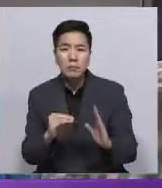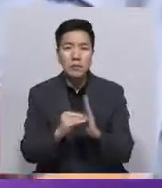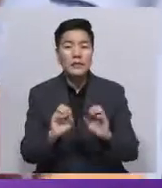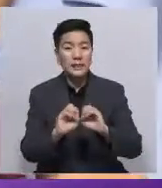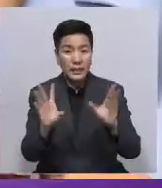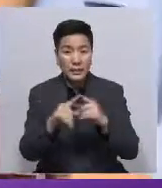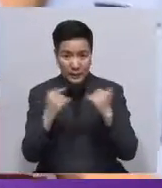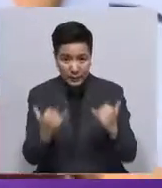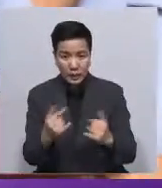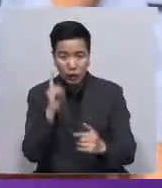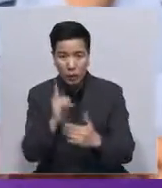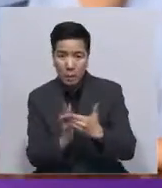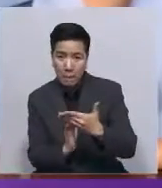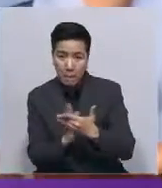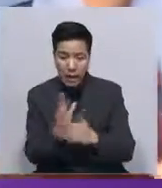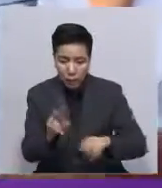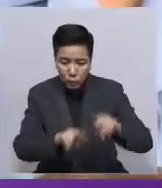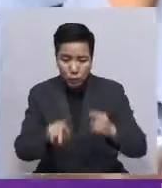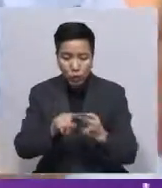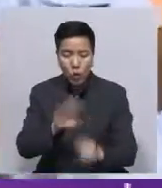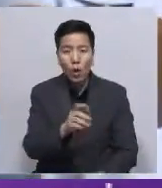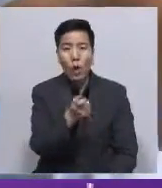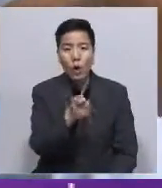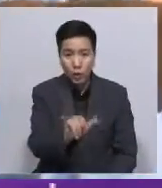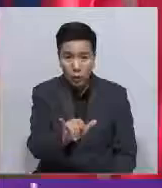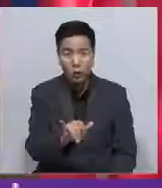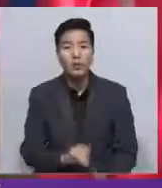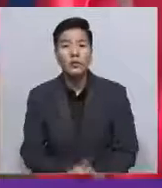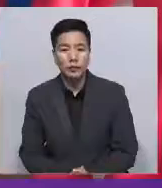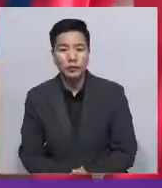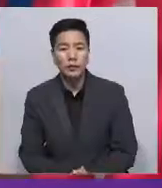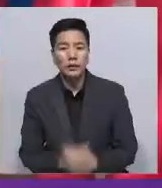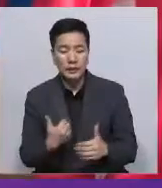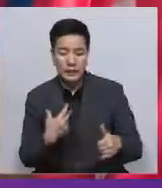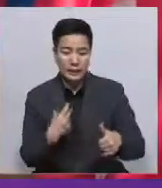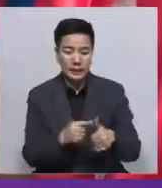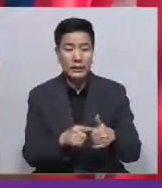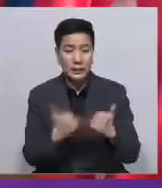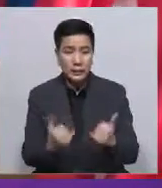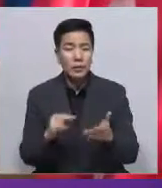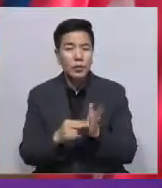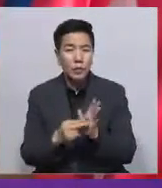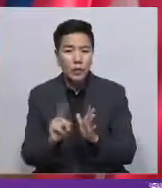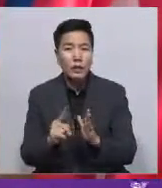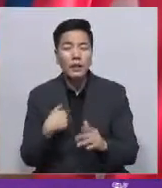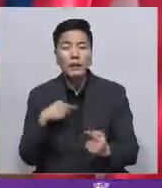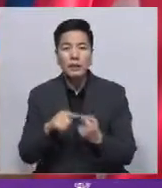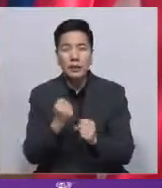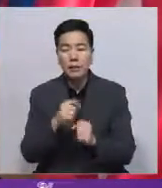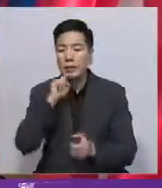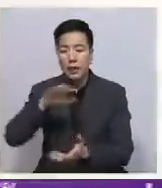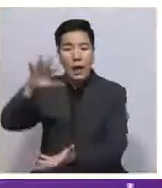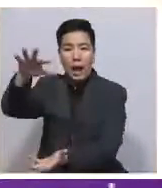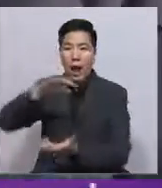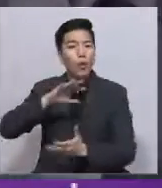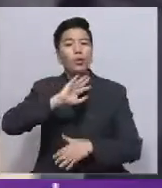นนะครับว่าจะต้องผ่านการตรวจจากอย.นะครับวัคซีนที่เรียกว่านำเข้าทั้งหมด